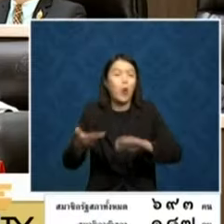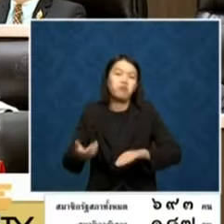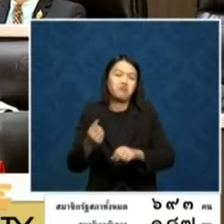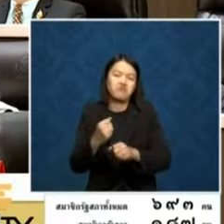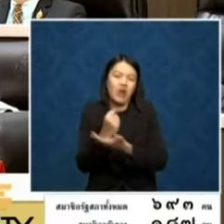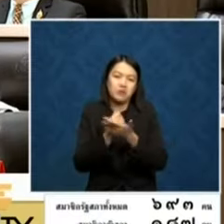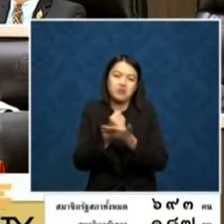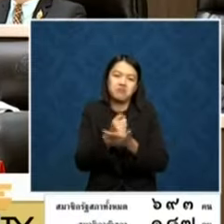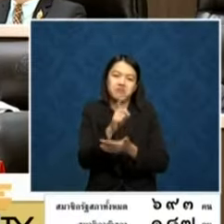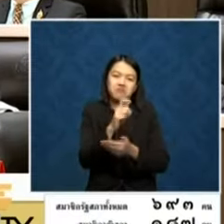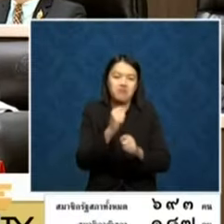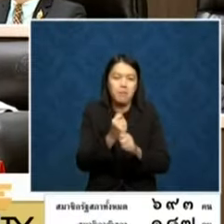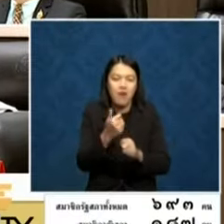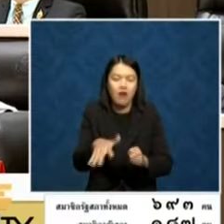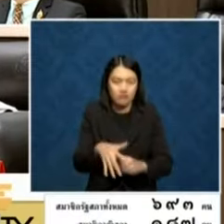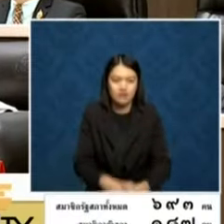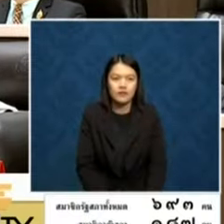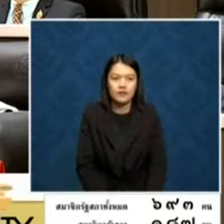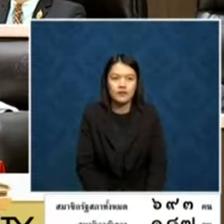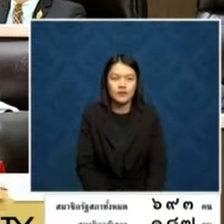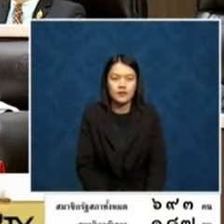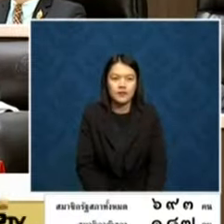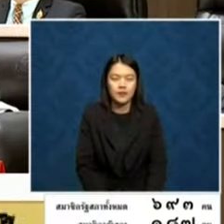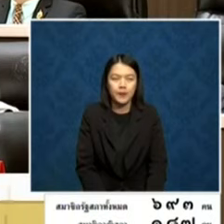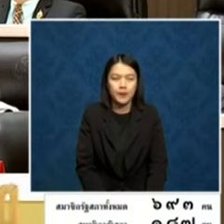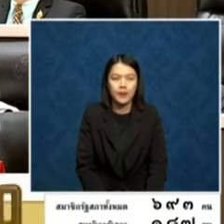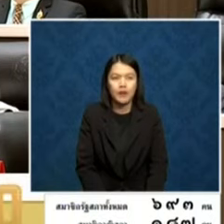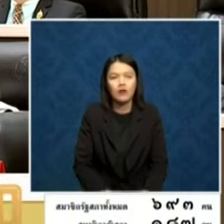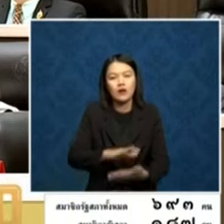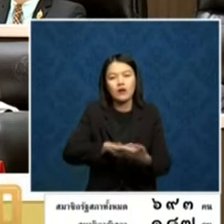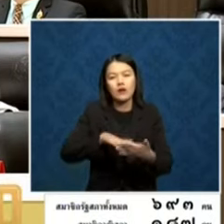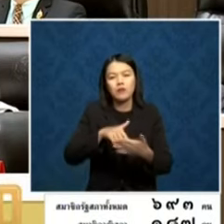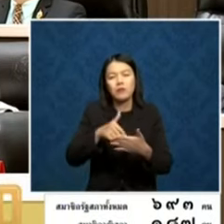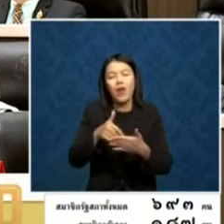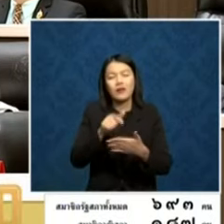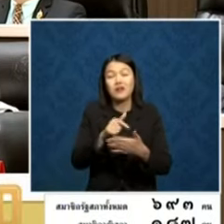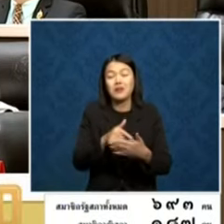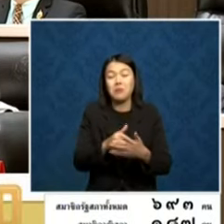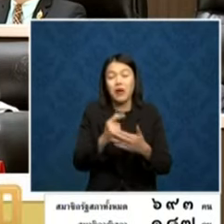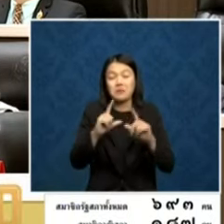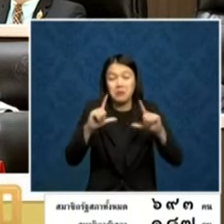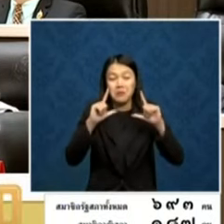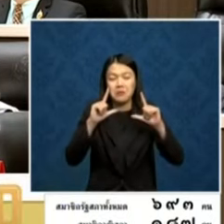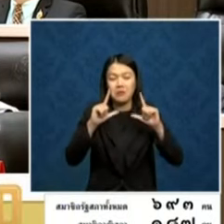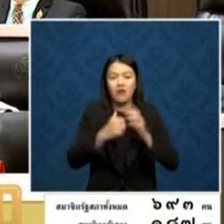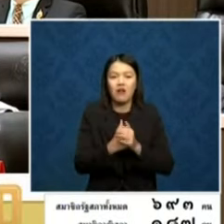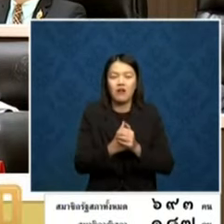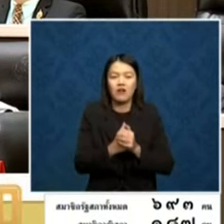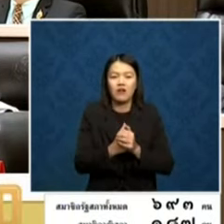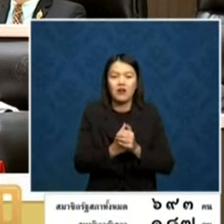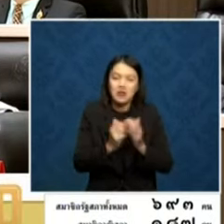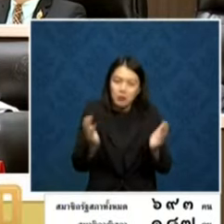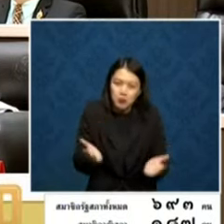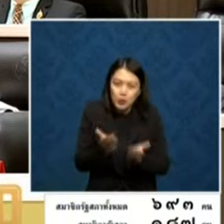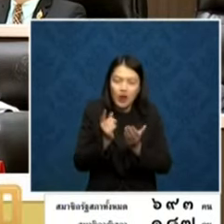ป็นประวัติศาสตร์ที่สะท้อนภาพในเรื่องหนึ่งว่าพลังประชารัฐเนี่ยจะเข้าสู่โหมดนับถอยหลังแล้วหรือไม ่ครับ ทำไมเป็นเ